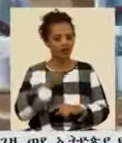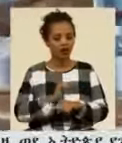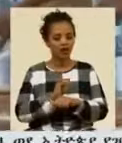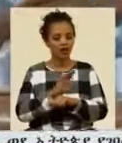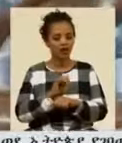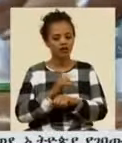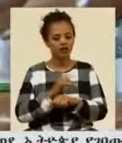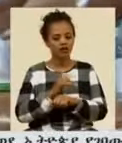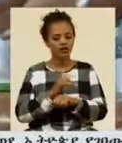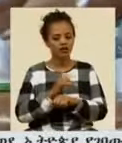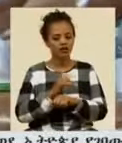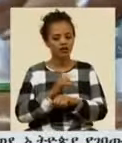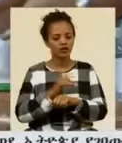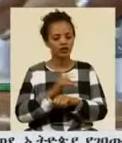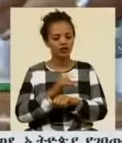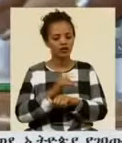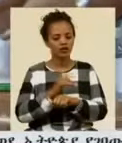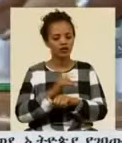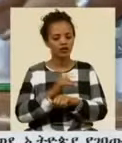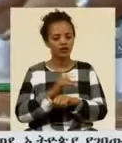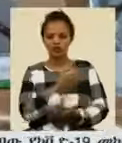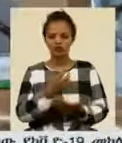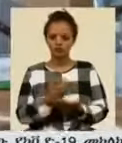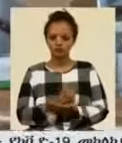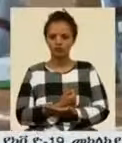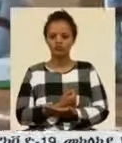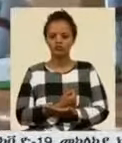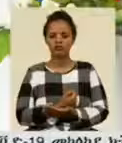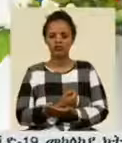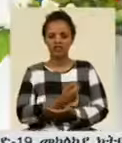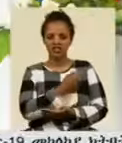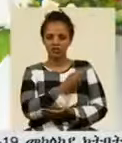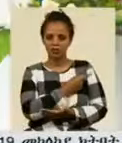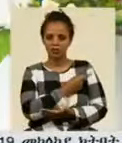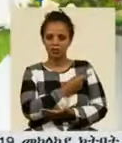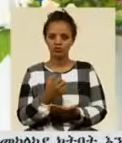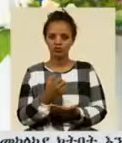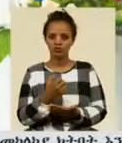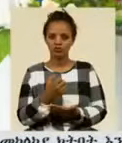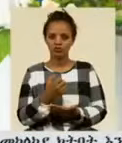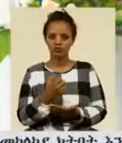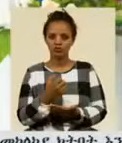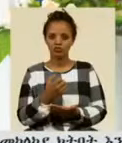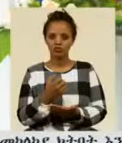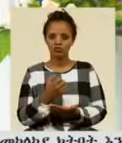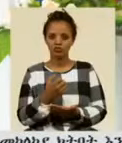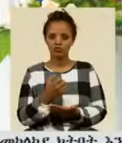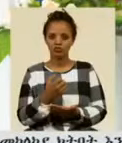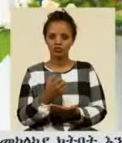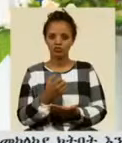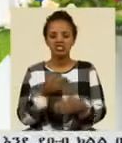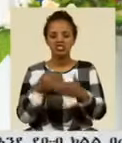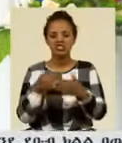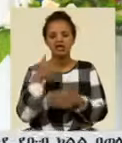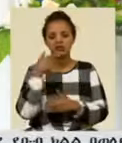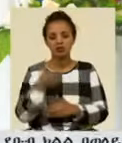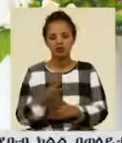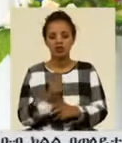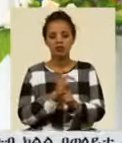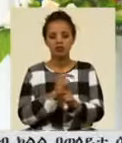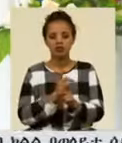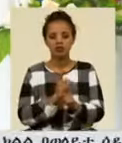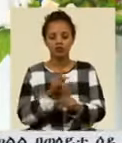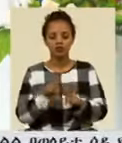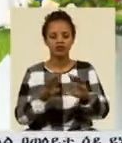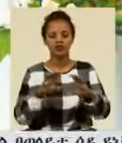እፈልጋለሁኝ። ክትባት የምንወስድም ሆነ የወሰድንም ሆነ ወደፊት ክትባቱ ይደርሳል ተብሎ ለሚጠበቀው